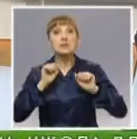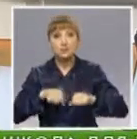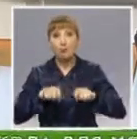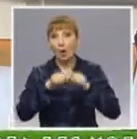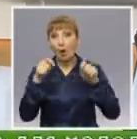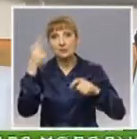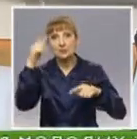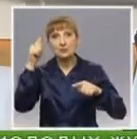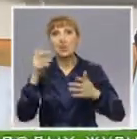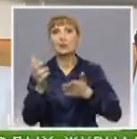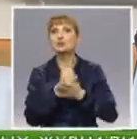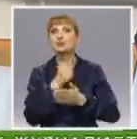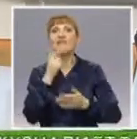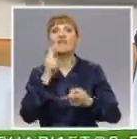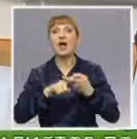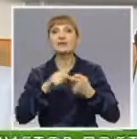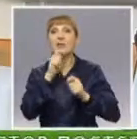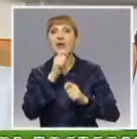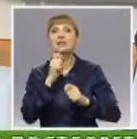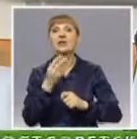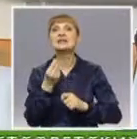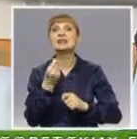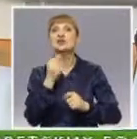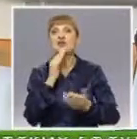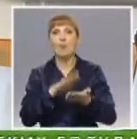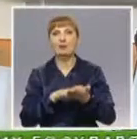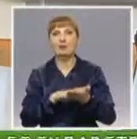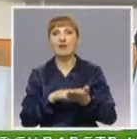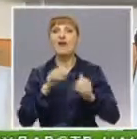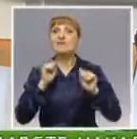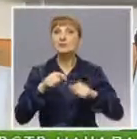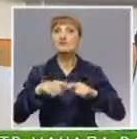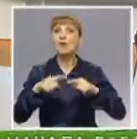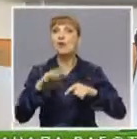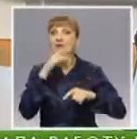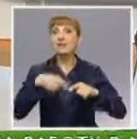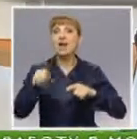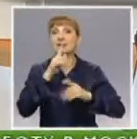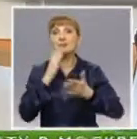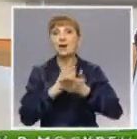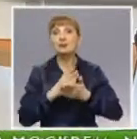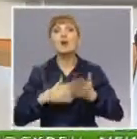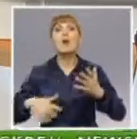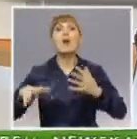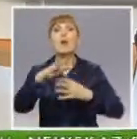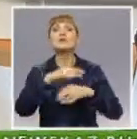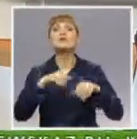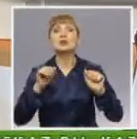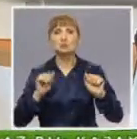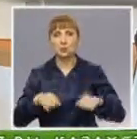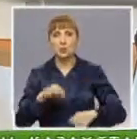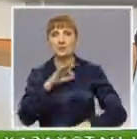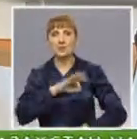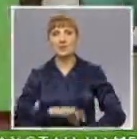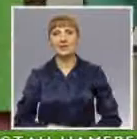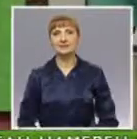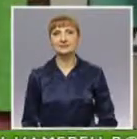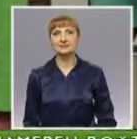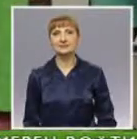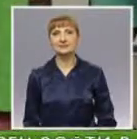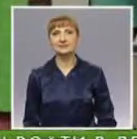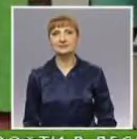применимых открытий получили в качестве подарка денежное поощрение. И, возможно, в скором времени они станут общедоступными.